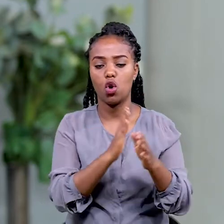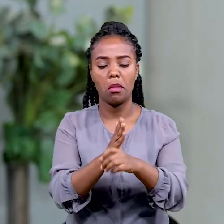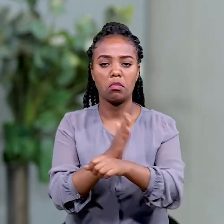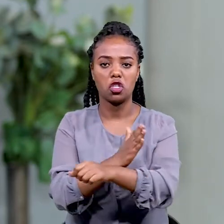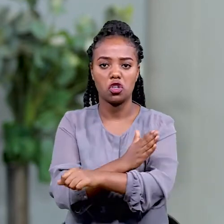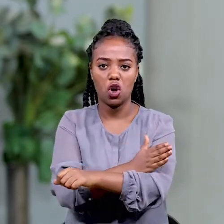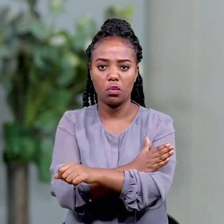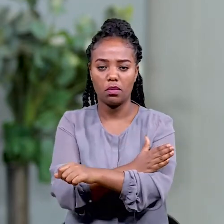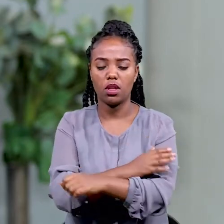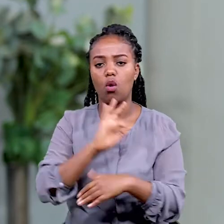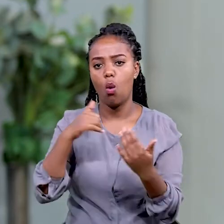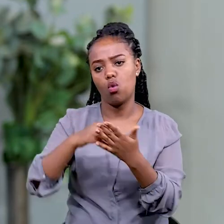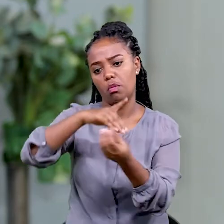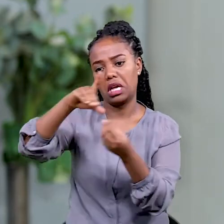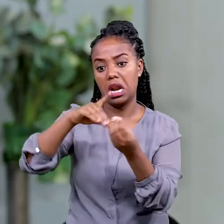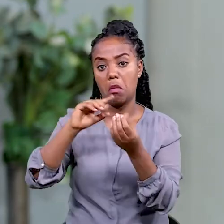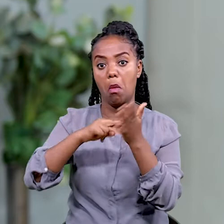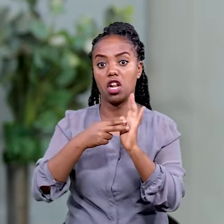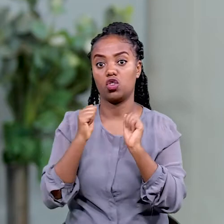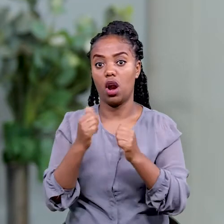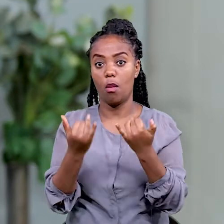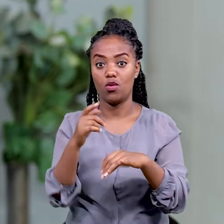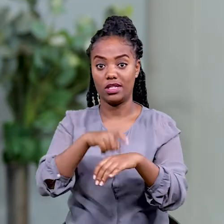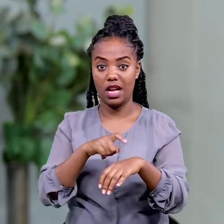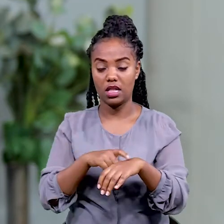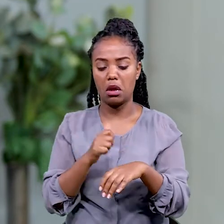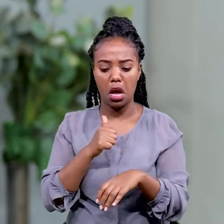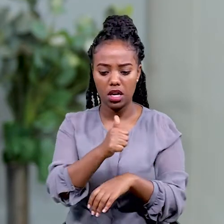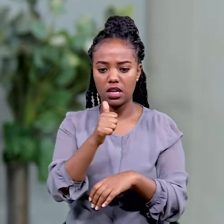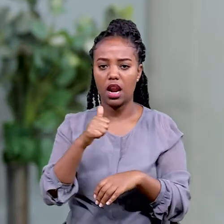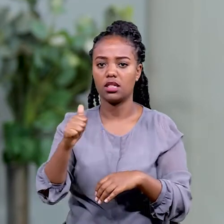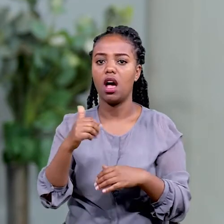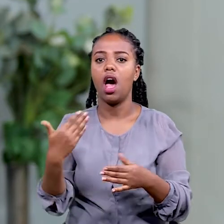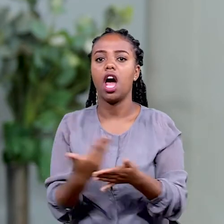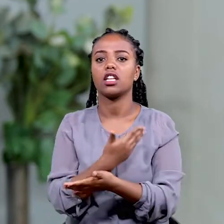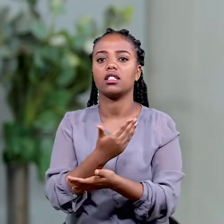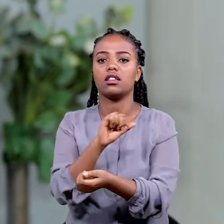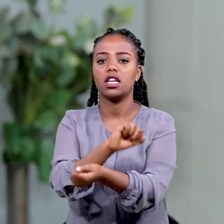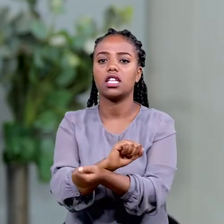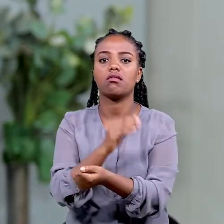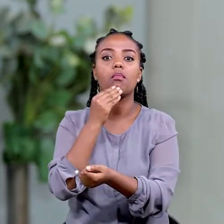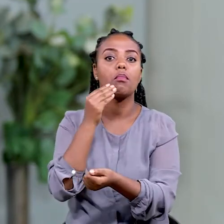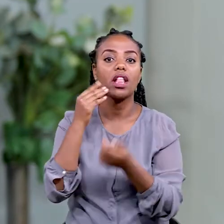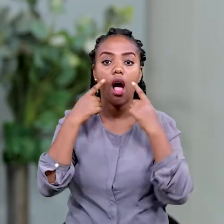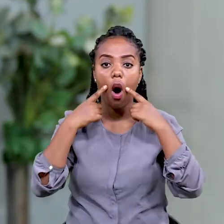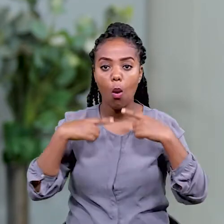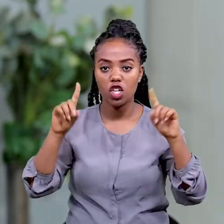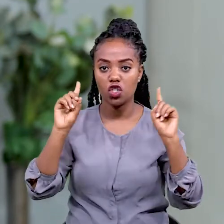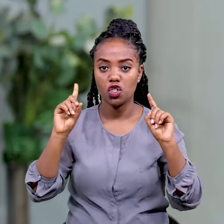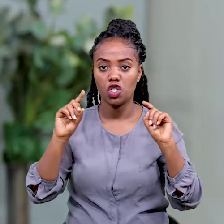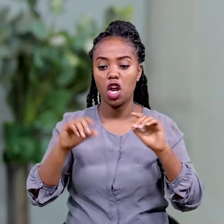በተለይ ሁሉም ክልሎች ማለት ይቻላል በአሁኑ ሰዓት የራሳቸውን አዲስ የማረሚያ ቤት